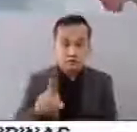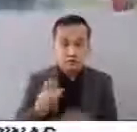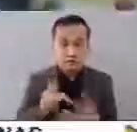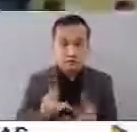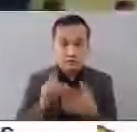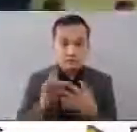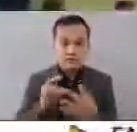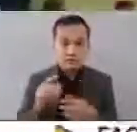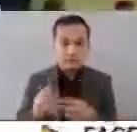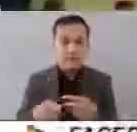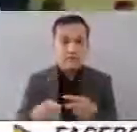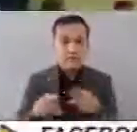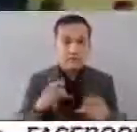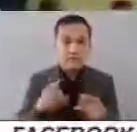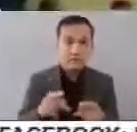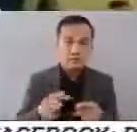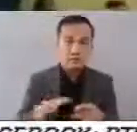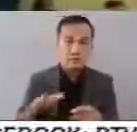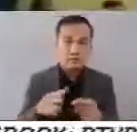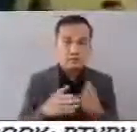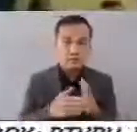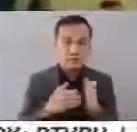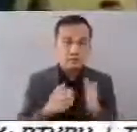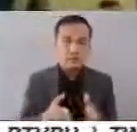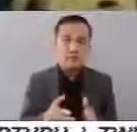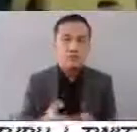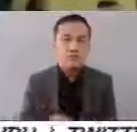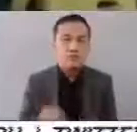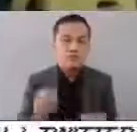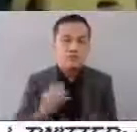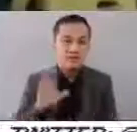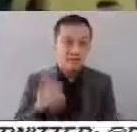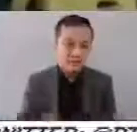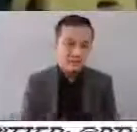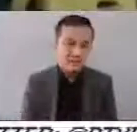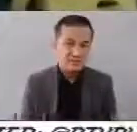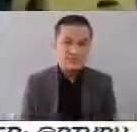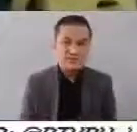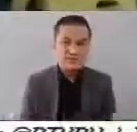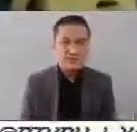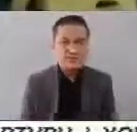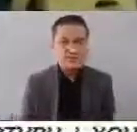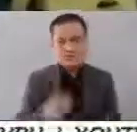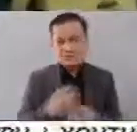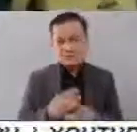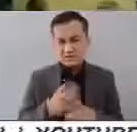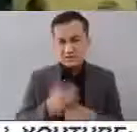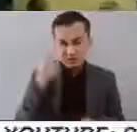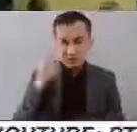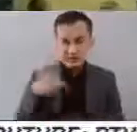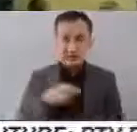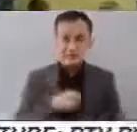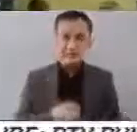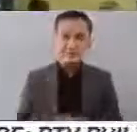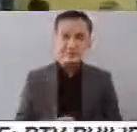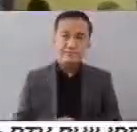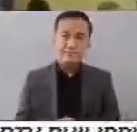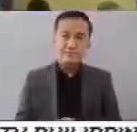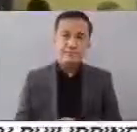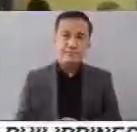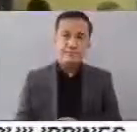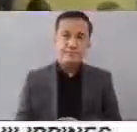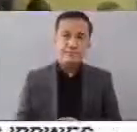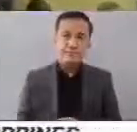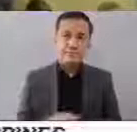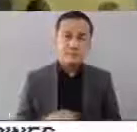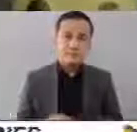pahayag. Yung pong 1,000, ibibili po namin ng mga panlahok, pang puhunan, katulad po ng